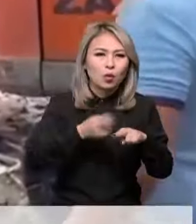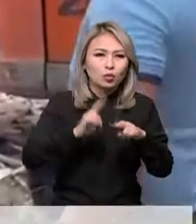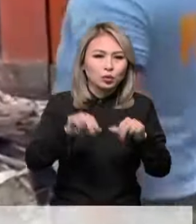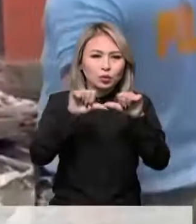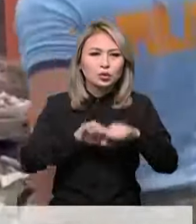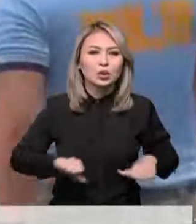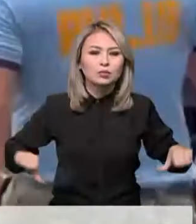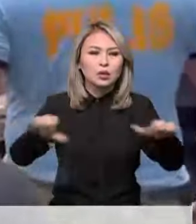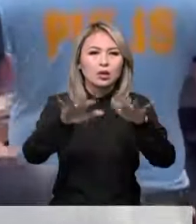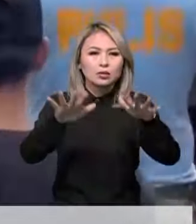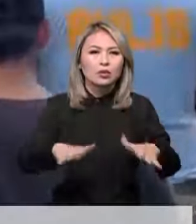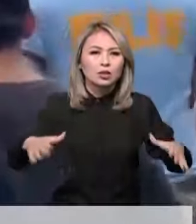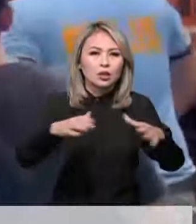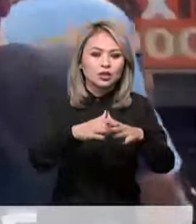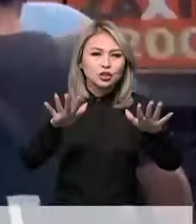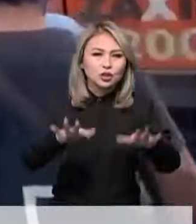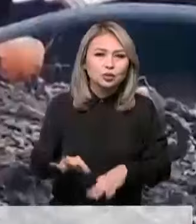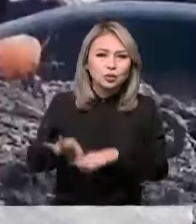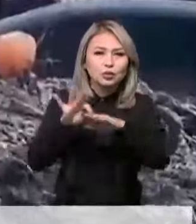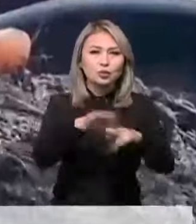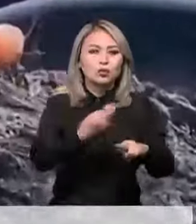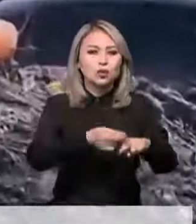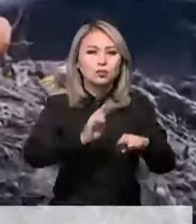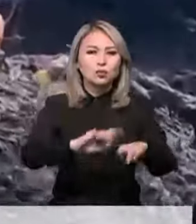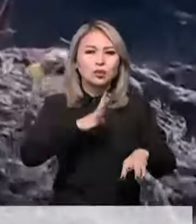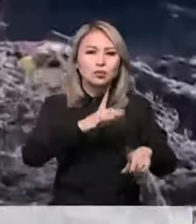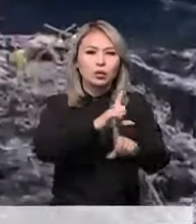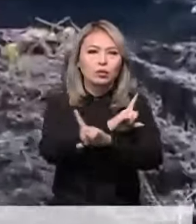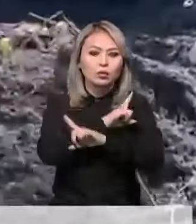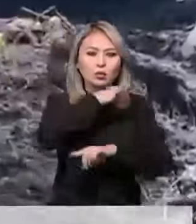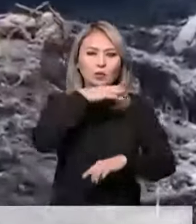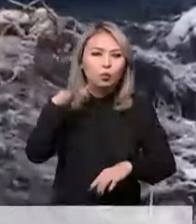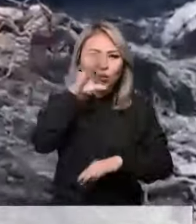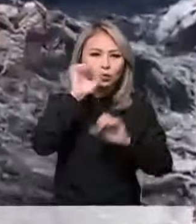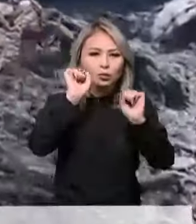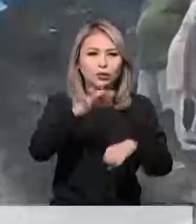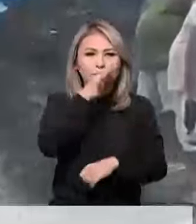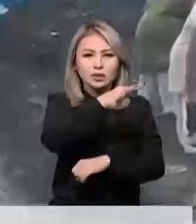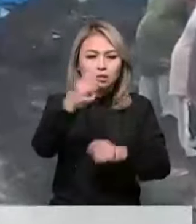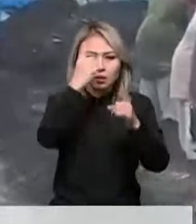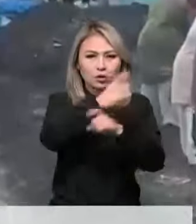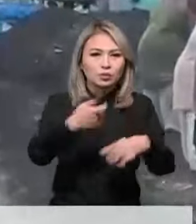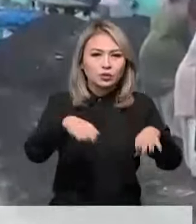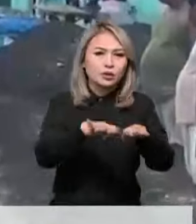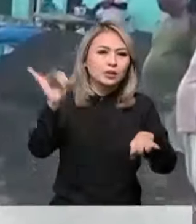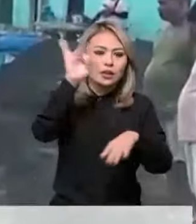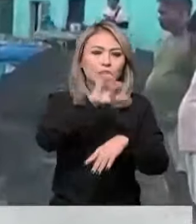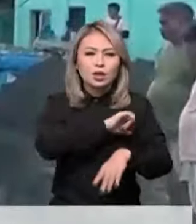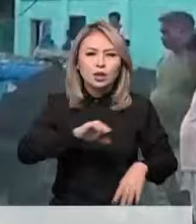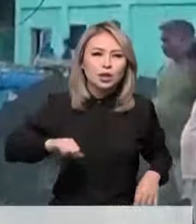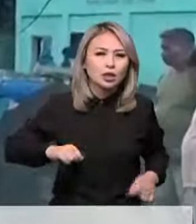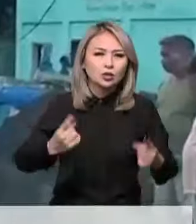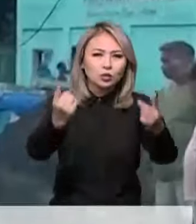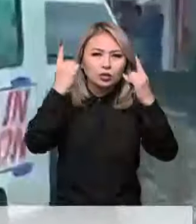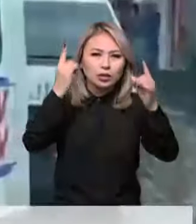көптеген аймақтар оқшауланып қалды. Оларға жету қиын, сондықтан мерт болғандар көп болуы мүмкін деп ескертті. Бұл ел